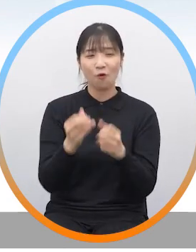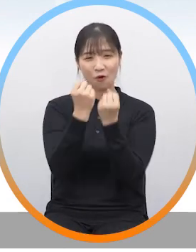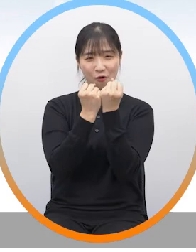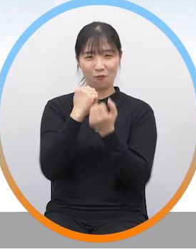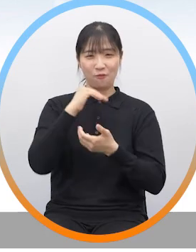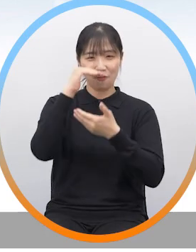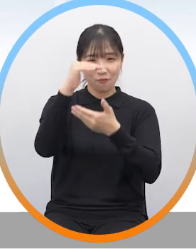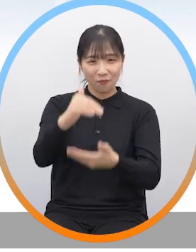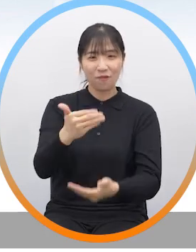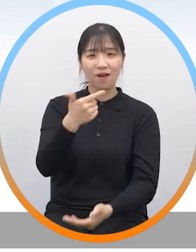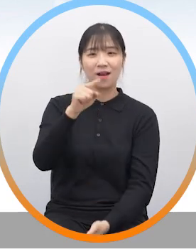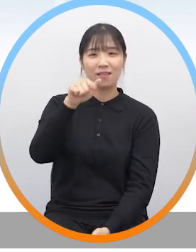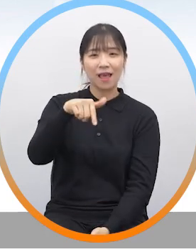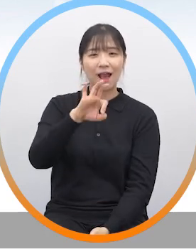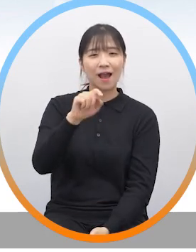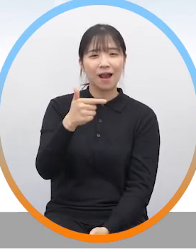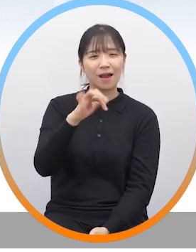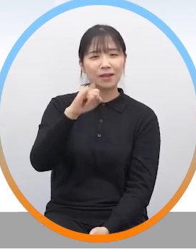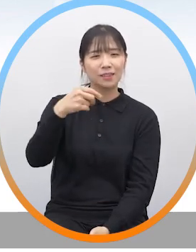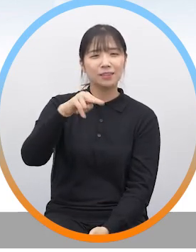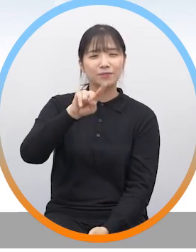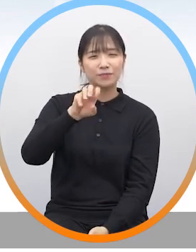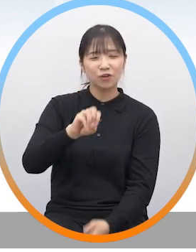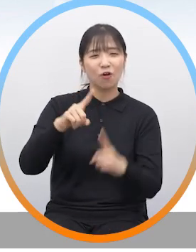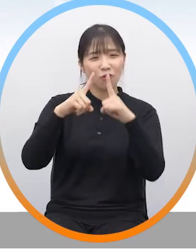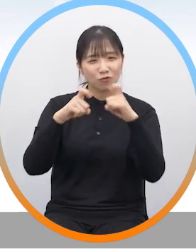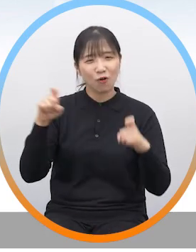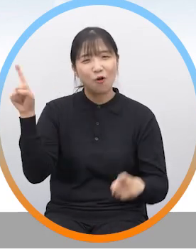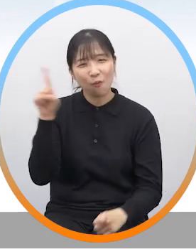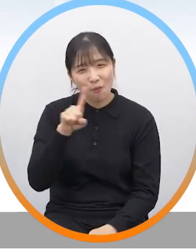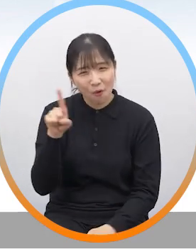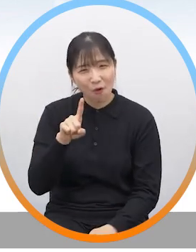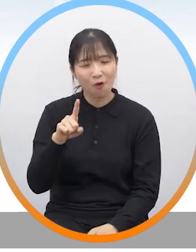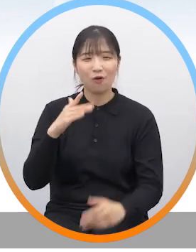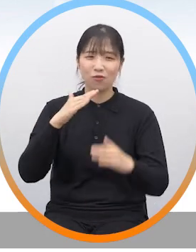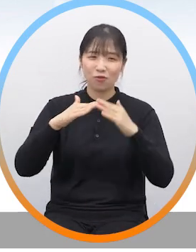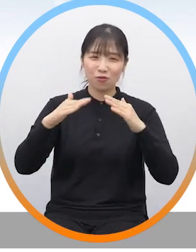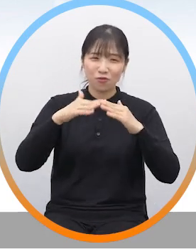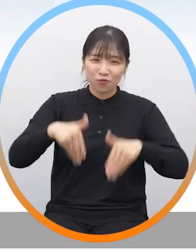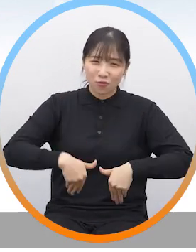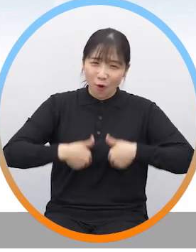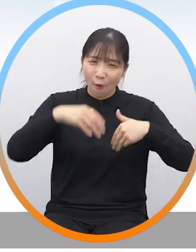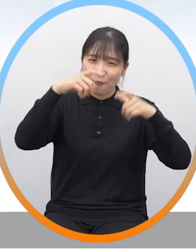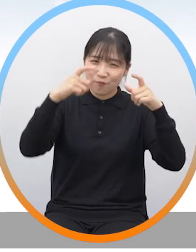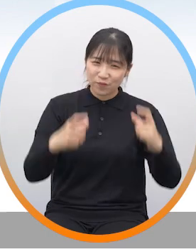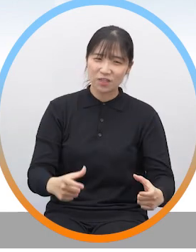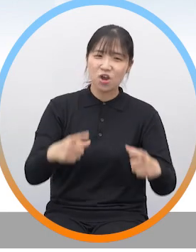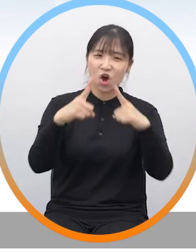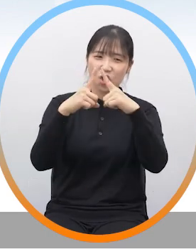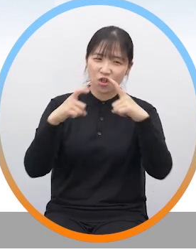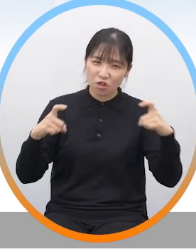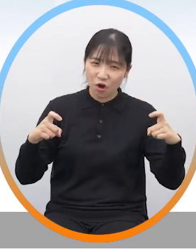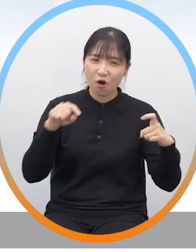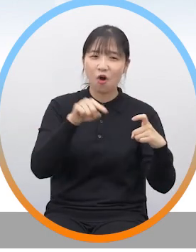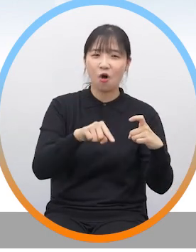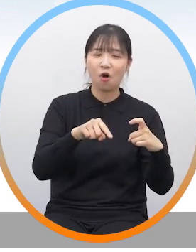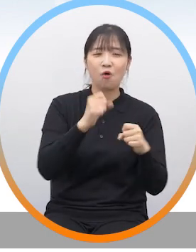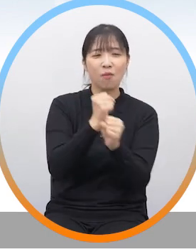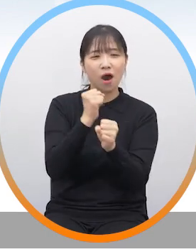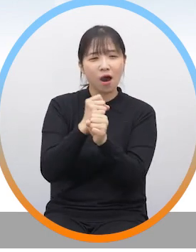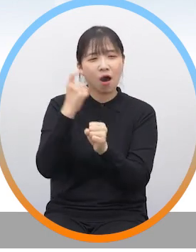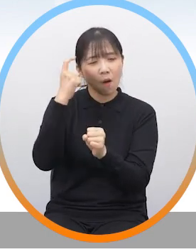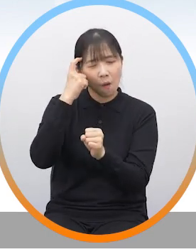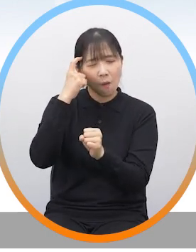나간 읍성으로 인해서 성이 어떤 것이고, 성은 남부에 있는 성들은, 읍성들은